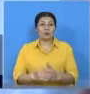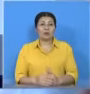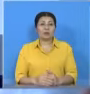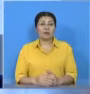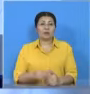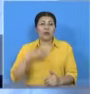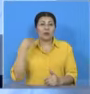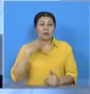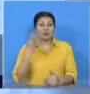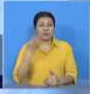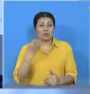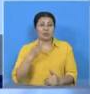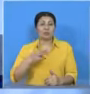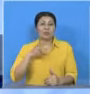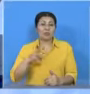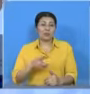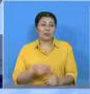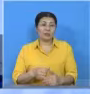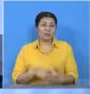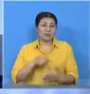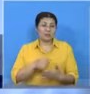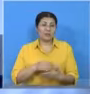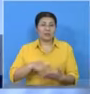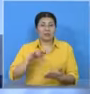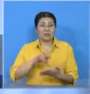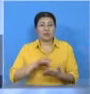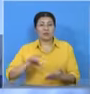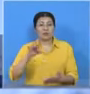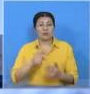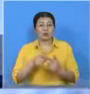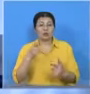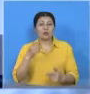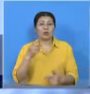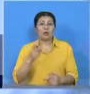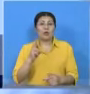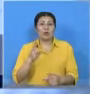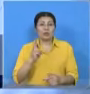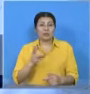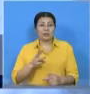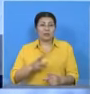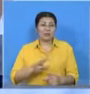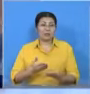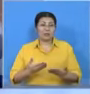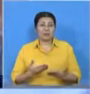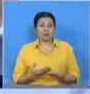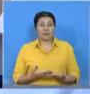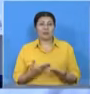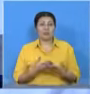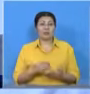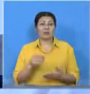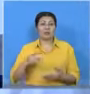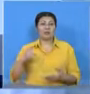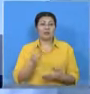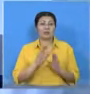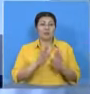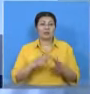От Актобе 400 километров, от районного центра на расстоянии 100 километров проживаем, перемещаемся только на такси. 80 тысяч